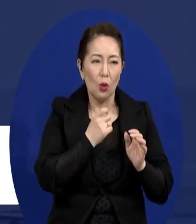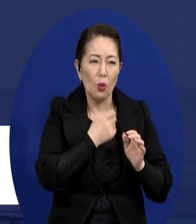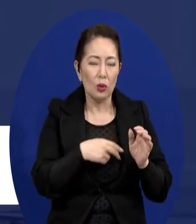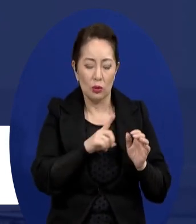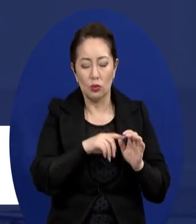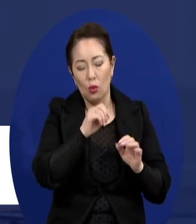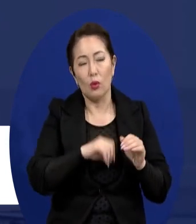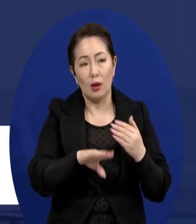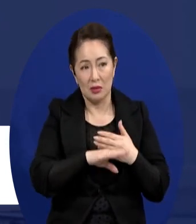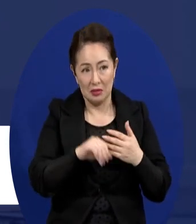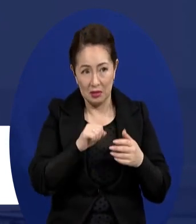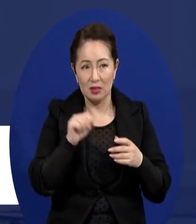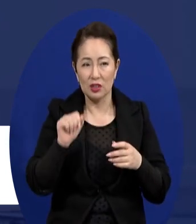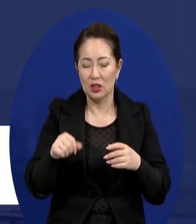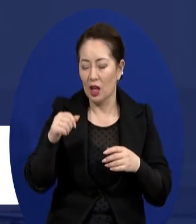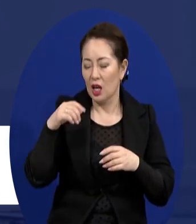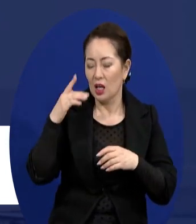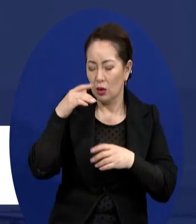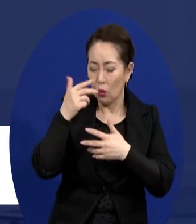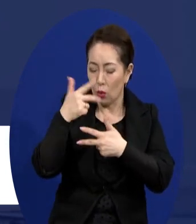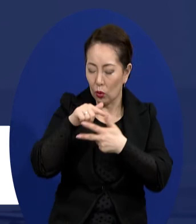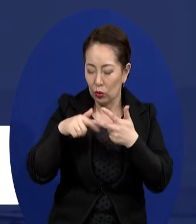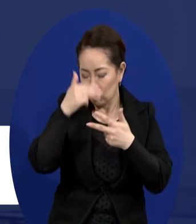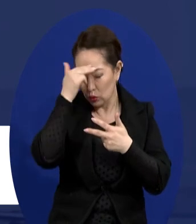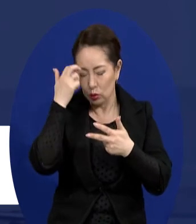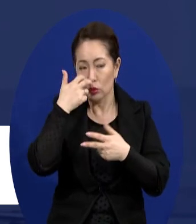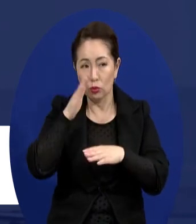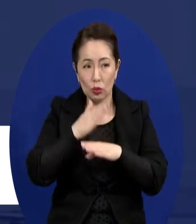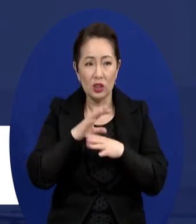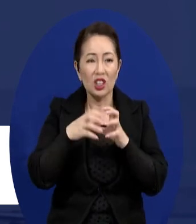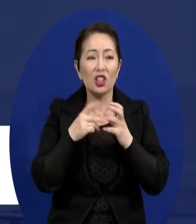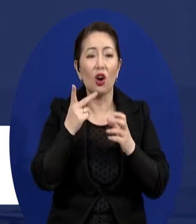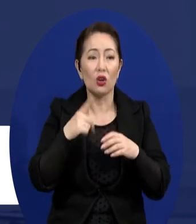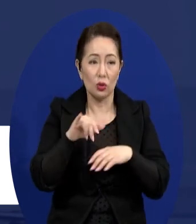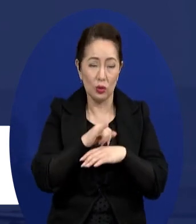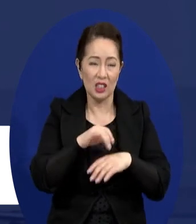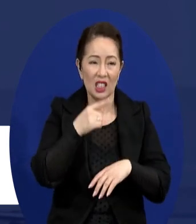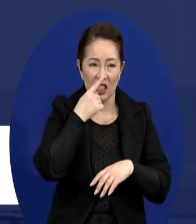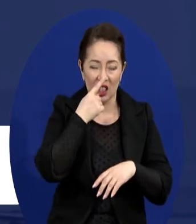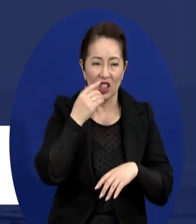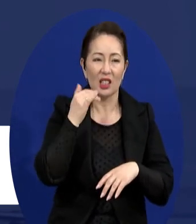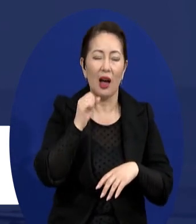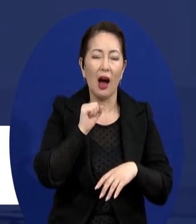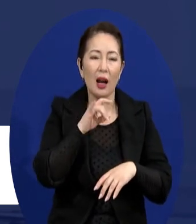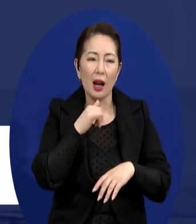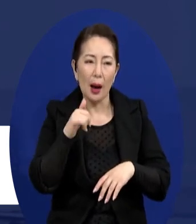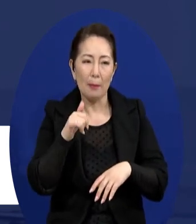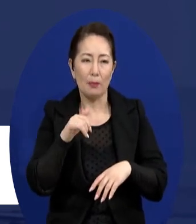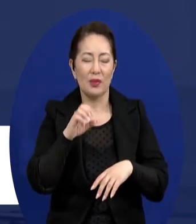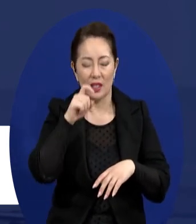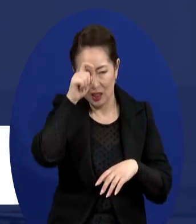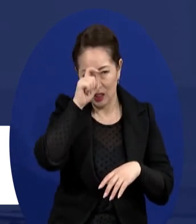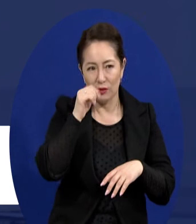дугаар шатны туршилт дууссан. Дэлхийн 21 улс хэрэглэж байна. Бүгд найрамдахад ард улс Йордан, Египт, Арабын нэгдсэн Эмират улсад